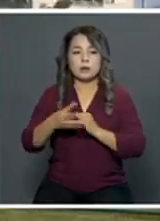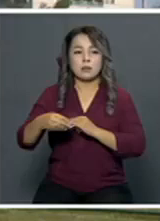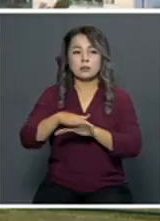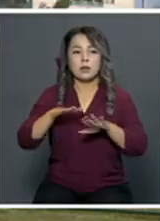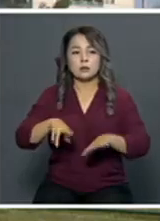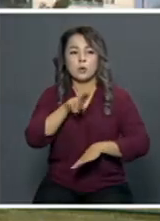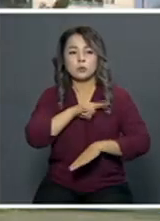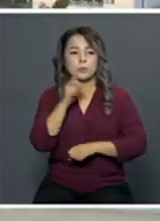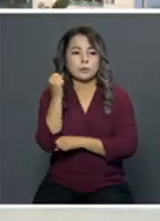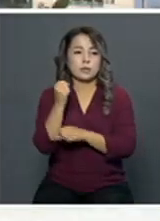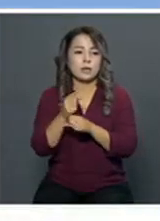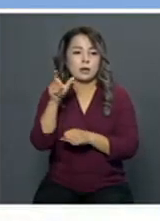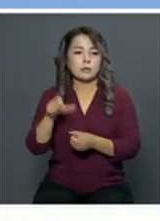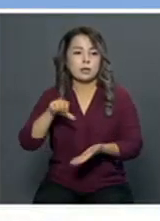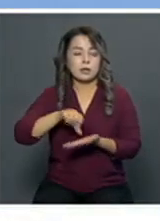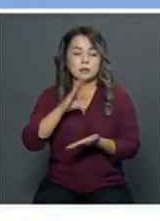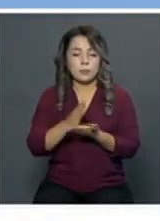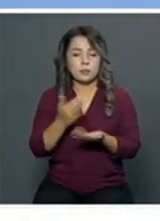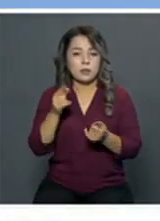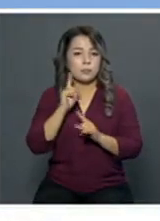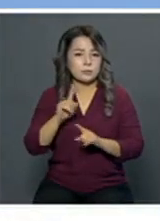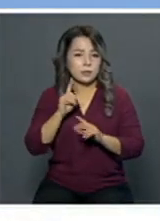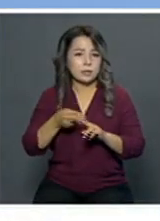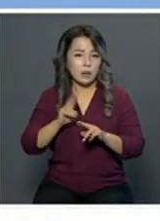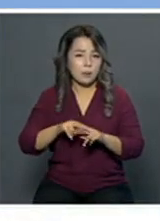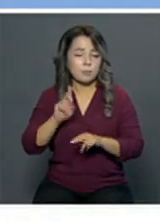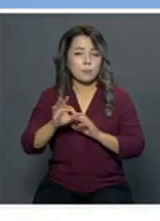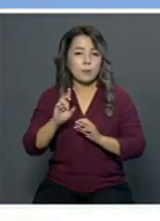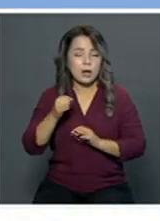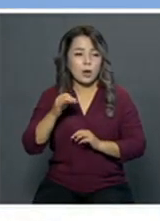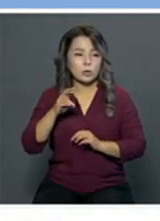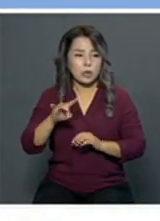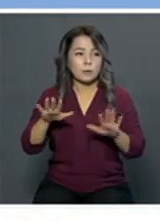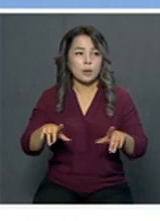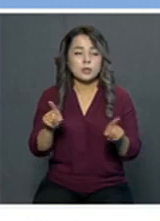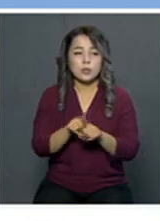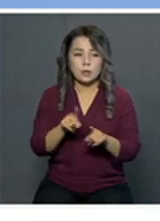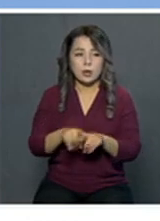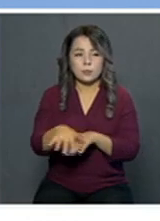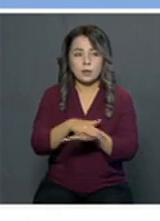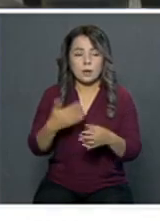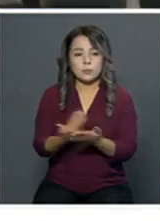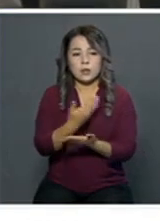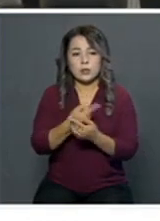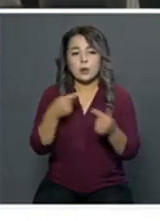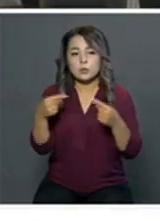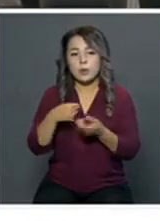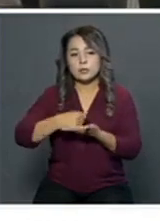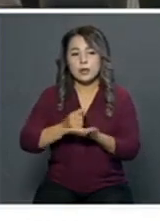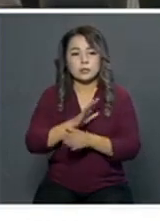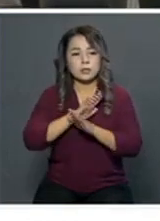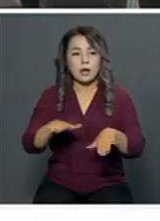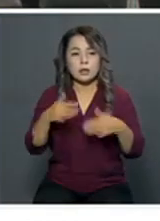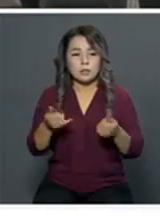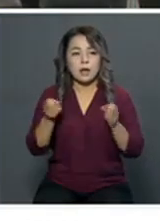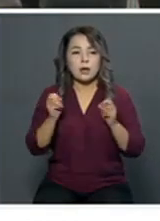жұмысшысы болуы мүмкін. Бірақ бұл мәліметті Байқоңыр қалалық әкімдігі әзірге растаған жоқ. Жалпы шаһарда 56 адам қауіпті вирус